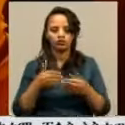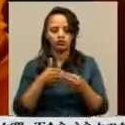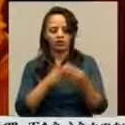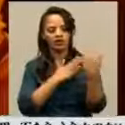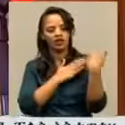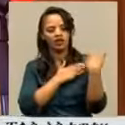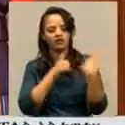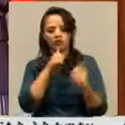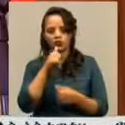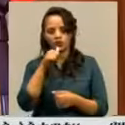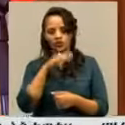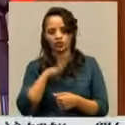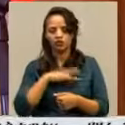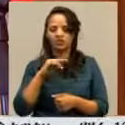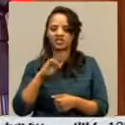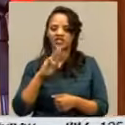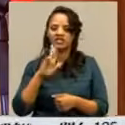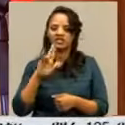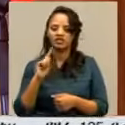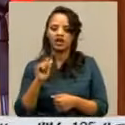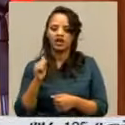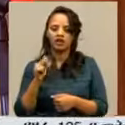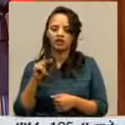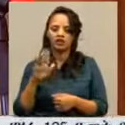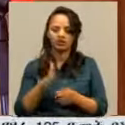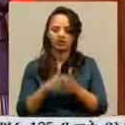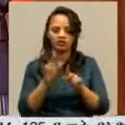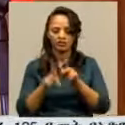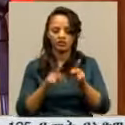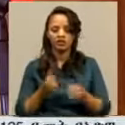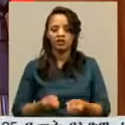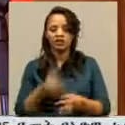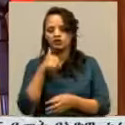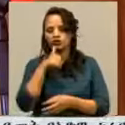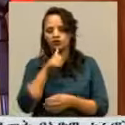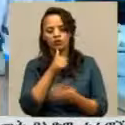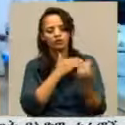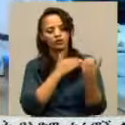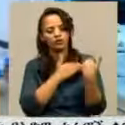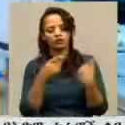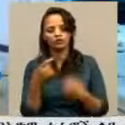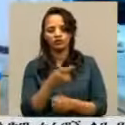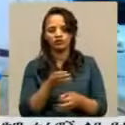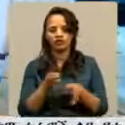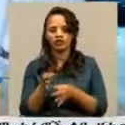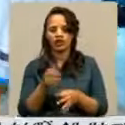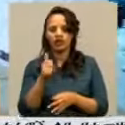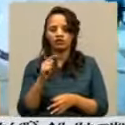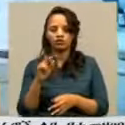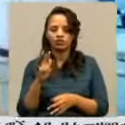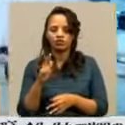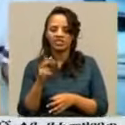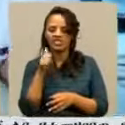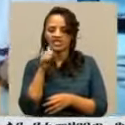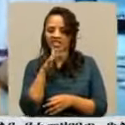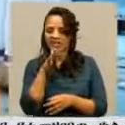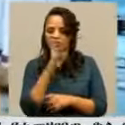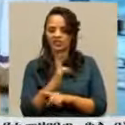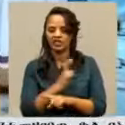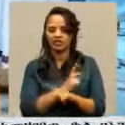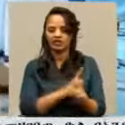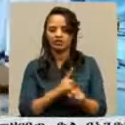ኃላፊ ወይዘሮ መሰረት አመርጋ የጉራጌ ማህበረሰብ የበርካታ ሴቶች ባለቤት እንደሆነ ገልጸው፣ አንትሮሽት ወይም የእናቶች ቀን